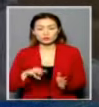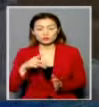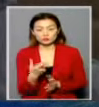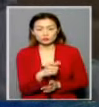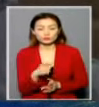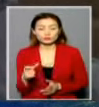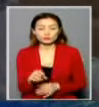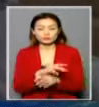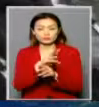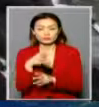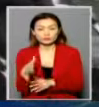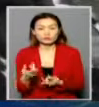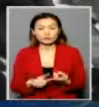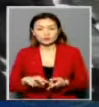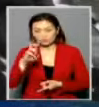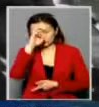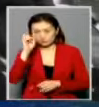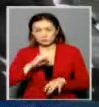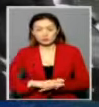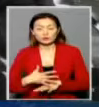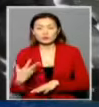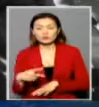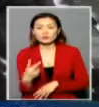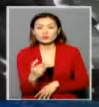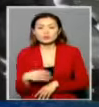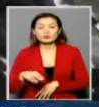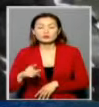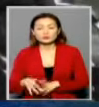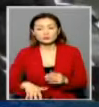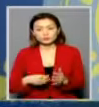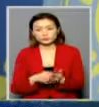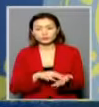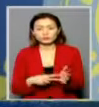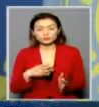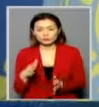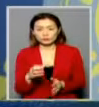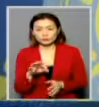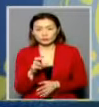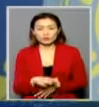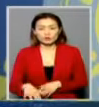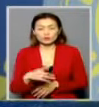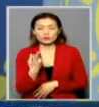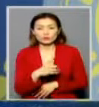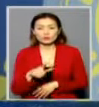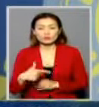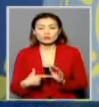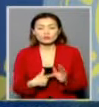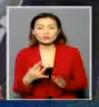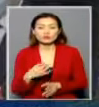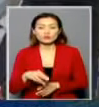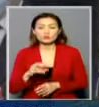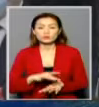аспайтын тұрғындар қамтылады. Осыған орай мемлекет бюджетінен 52 миллиард теңге бөлу көзделген. Ал Атырау облысына 1,7